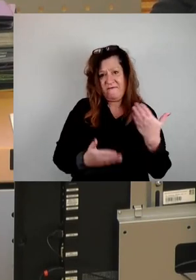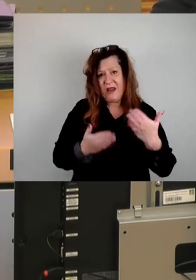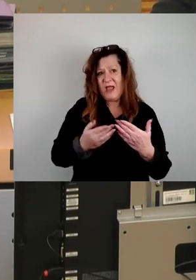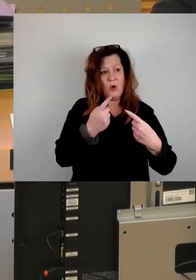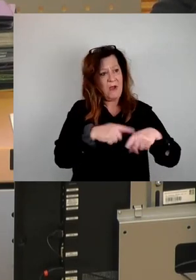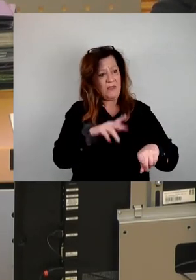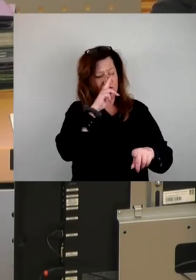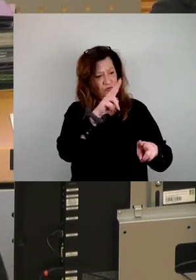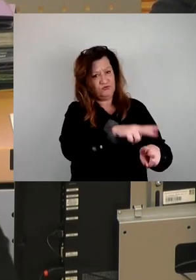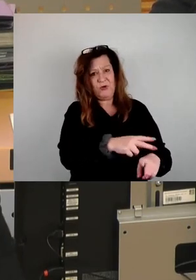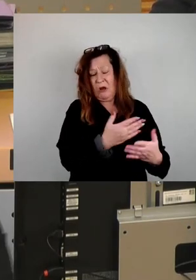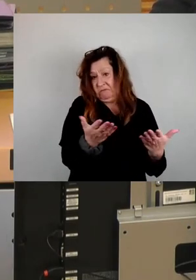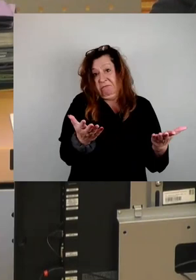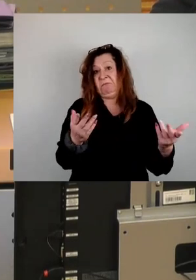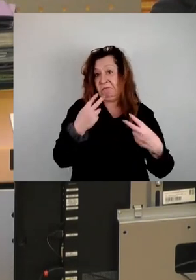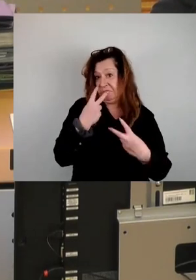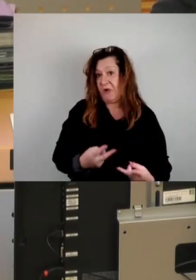weiß.